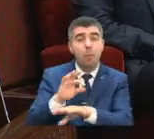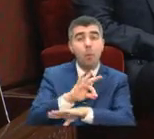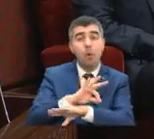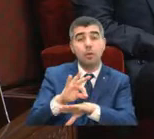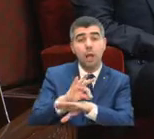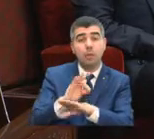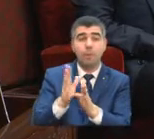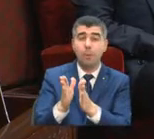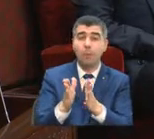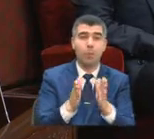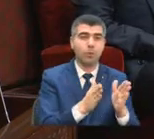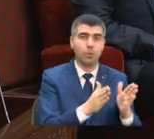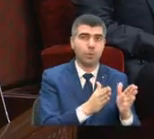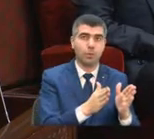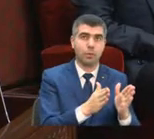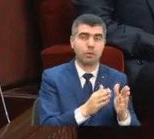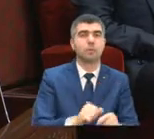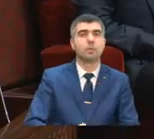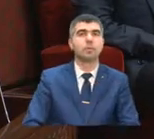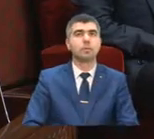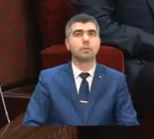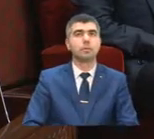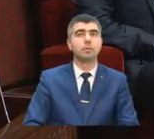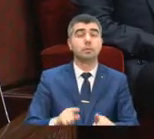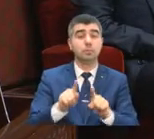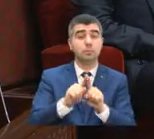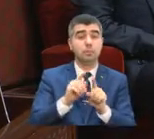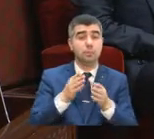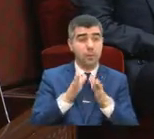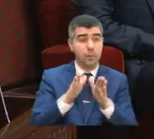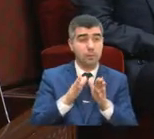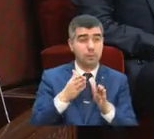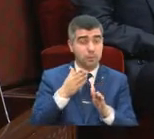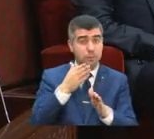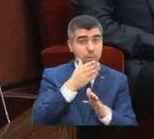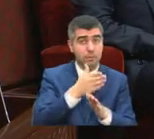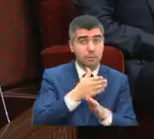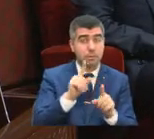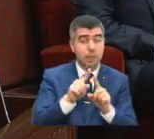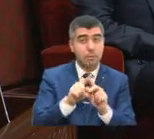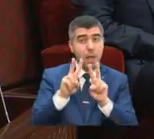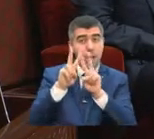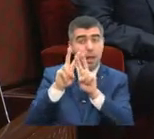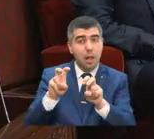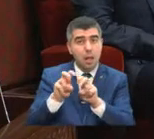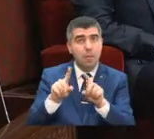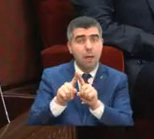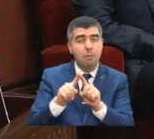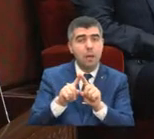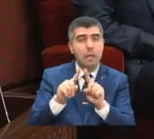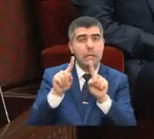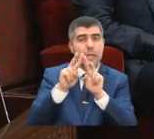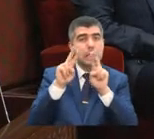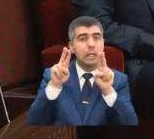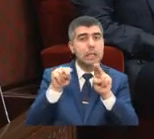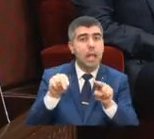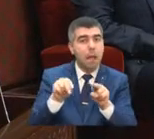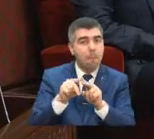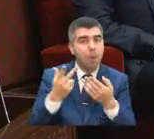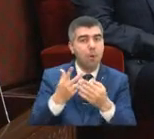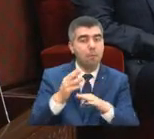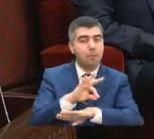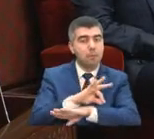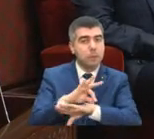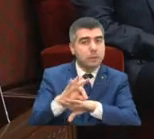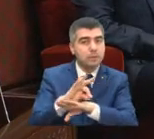آخر. الوظيفة العمومية عندما تفتح المناصب فهي تفتحها في الاختصاصات المطلوبة في الإدارة وفي